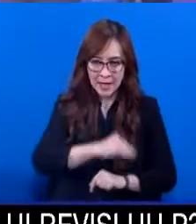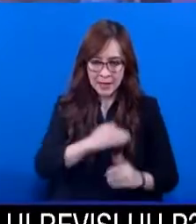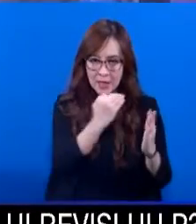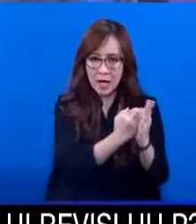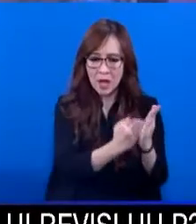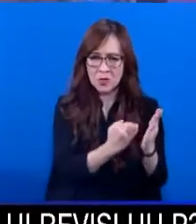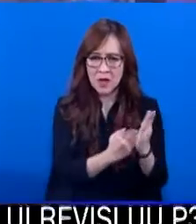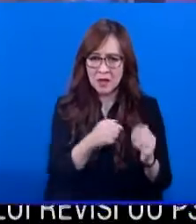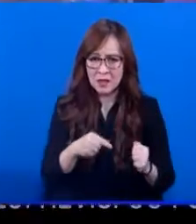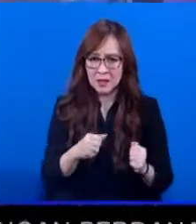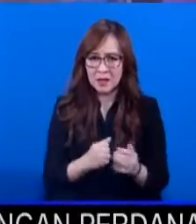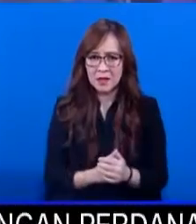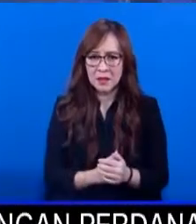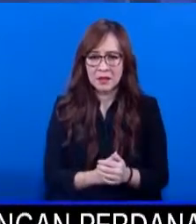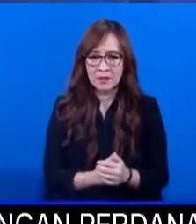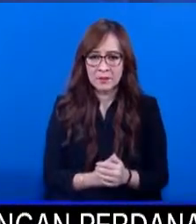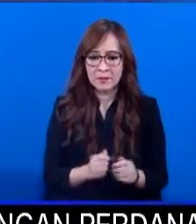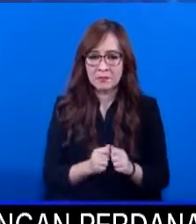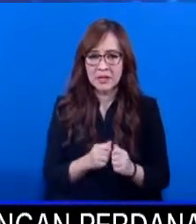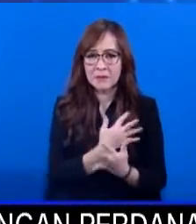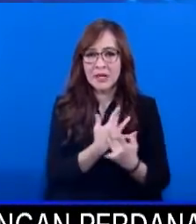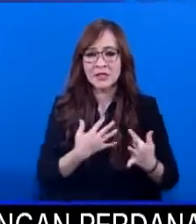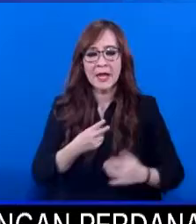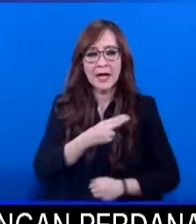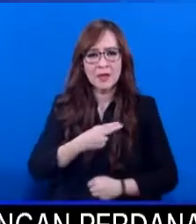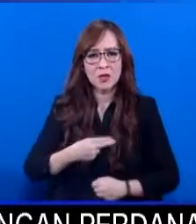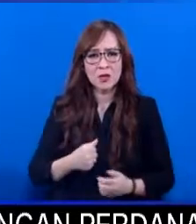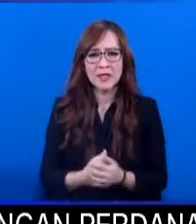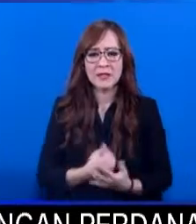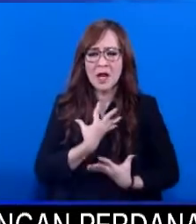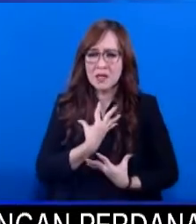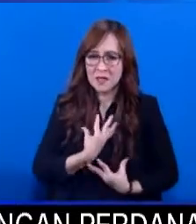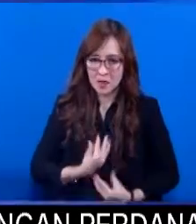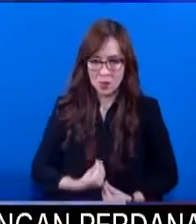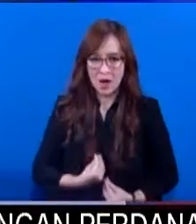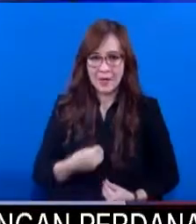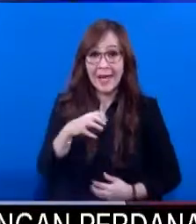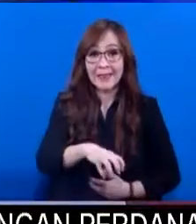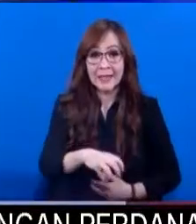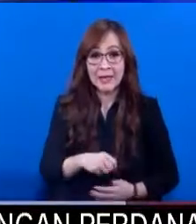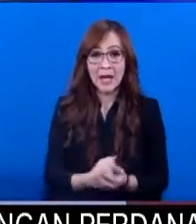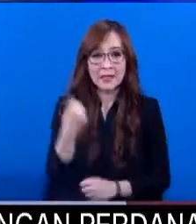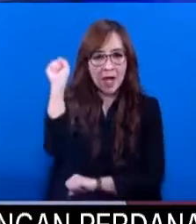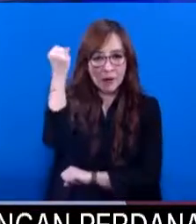menuai kekecewaan dari warga negara Indonesia yang tinggal di Afrika Selatan.